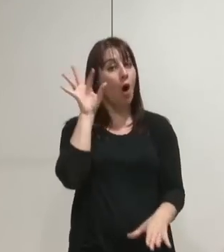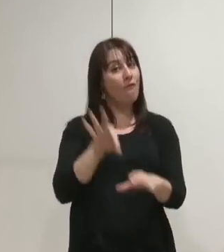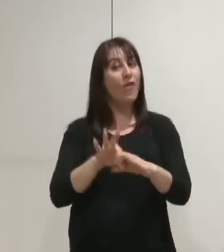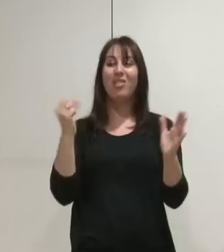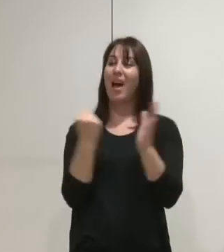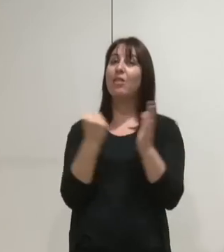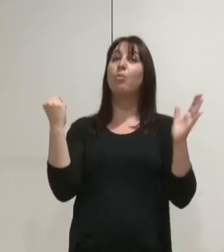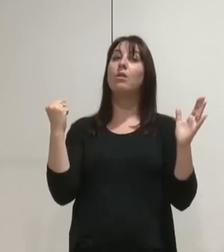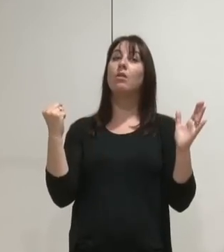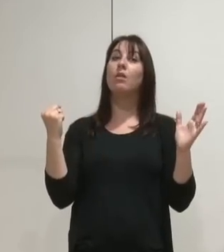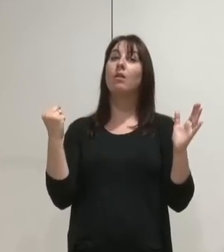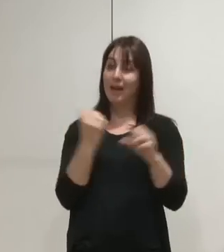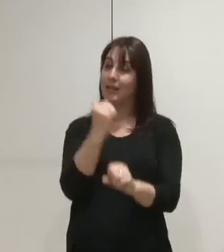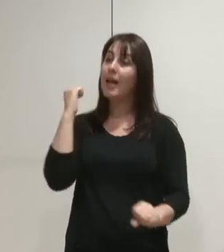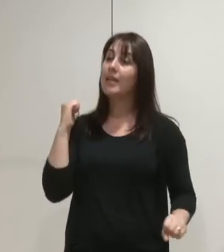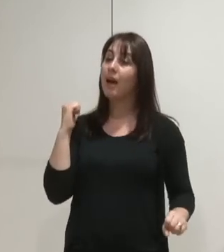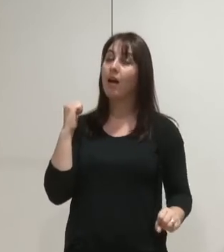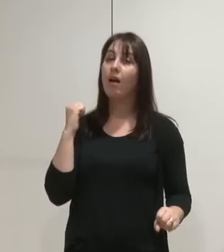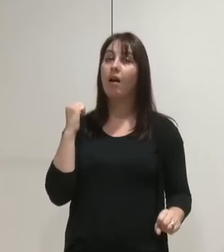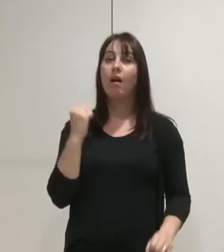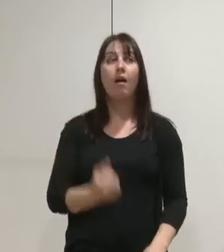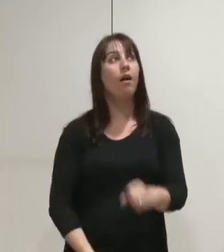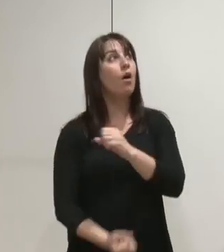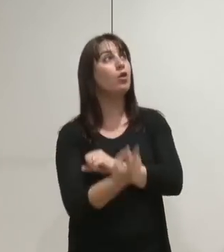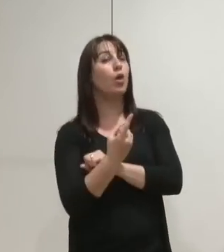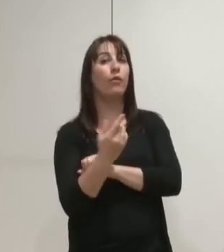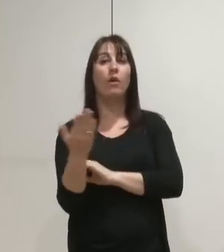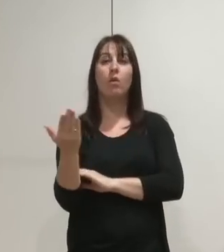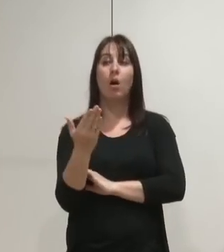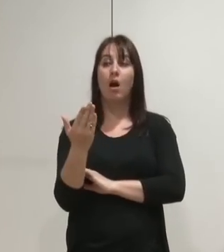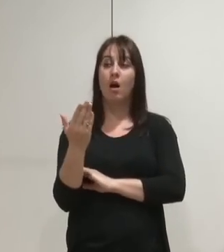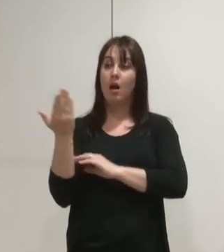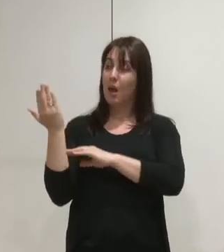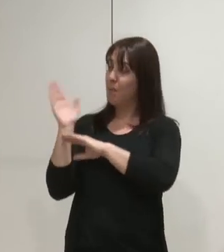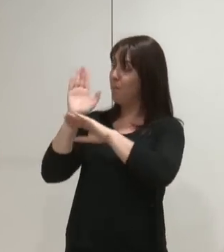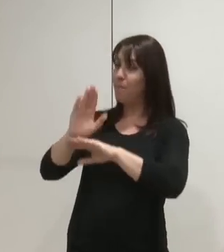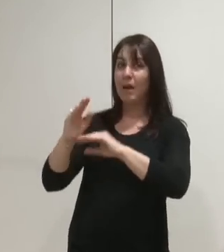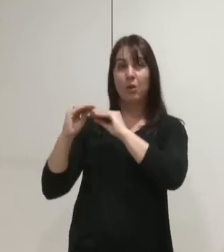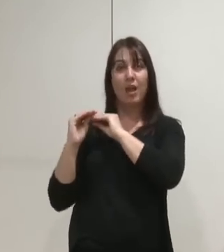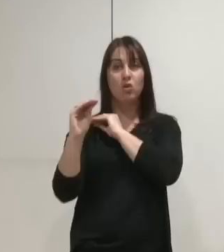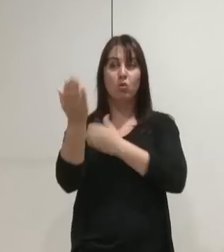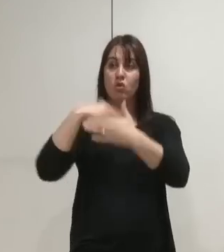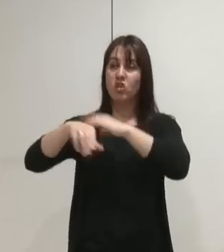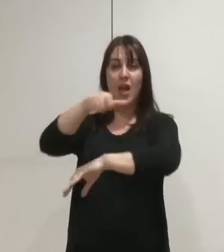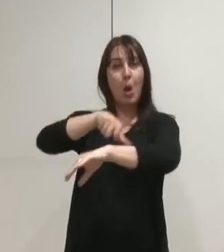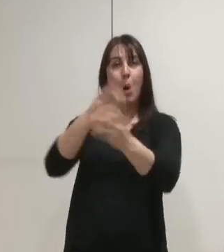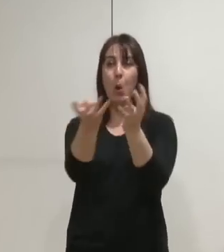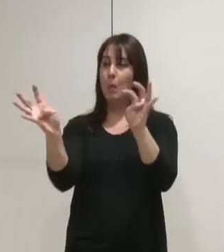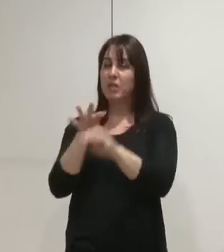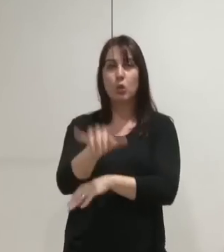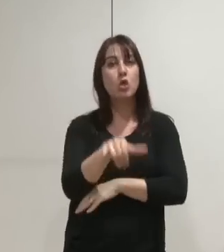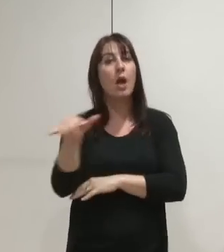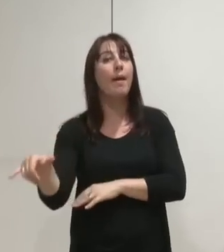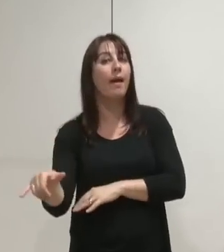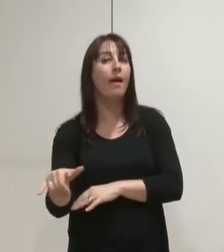été adopté SAF que il n'y a jamais eu de présentation en commission donc j'ai nous